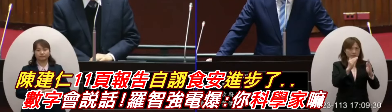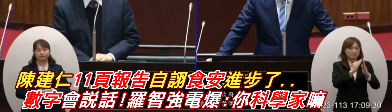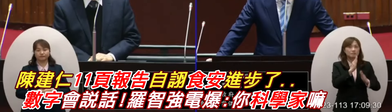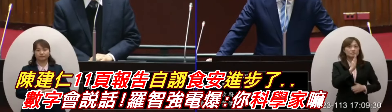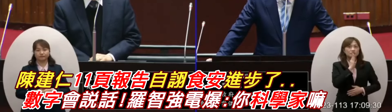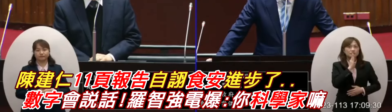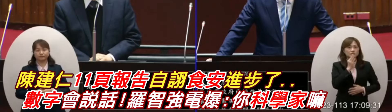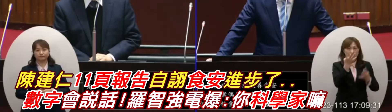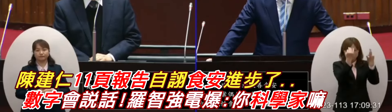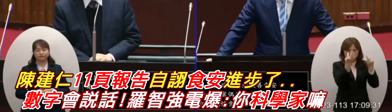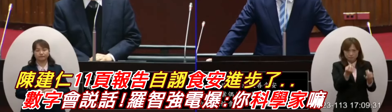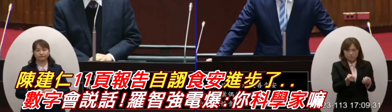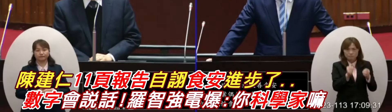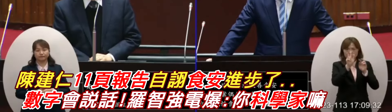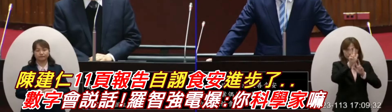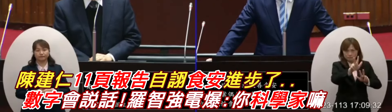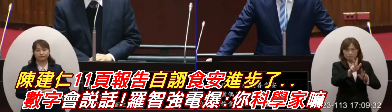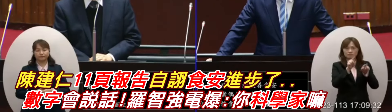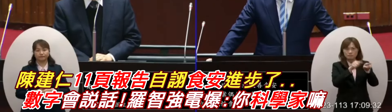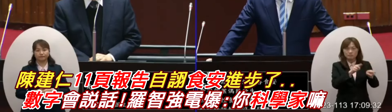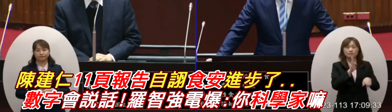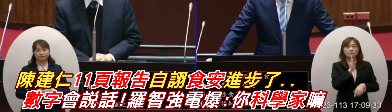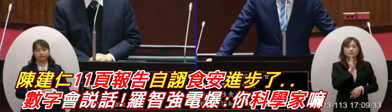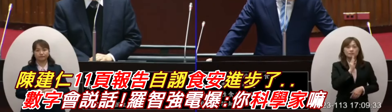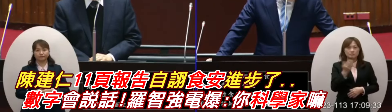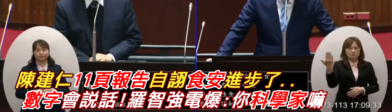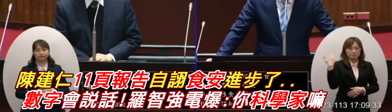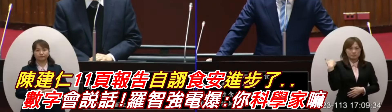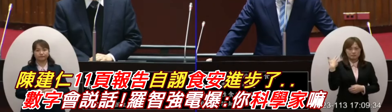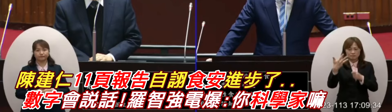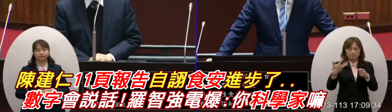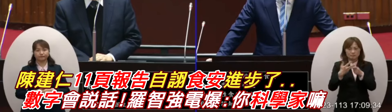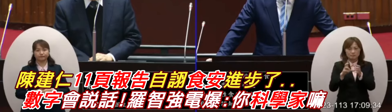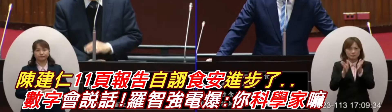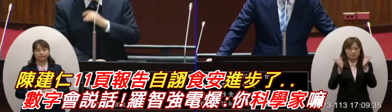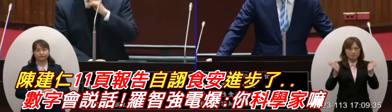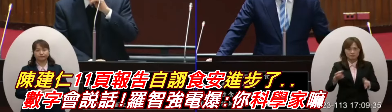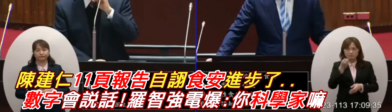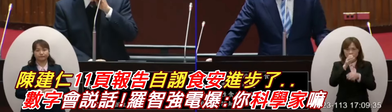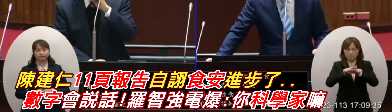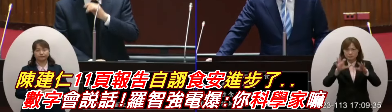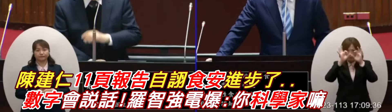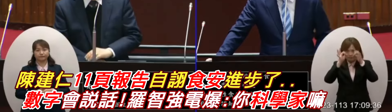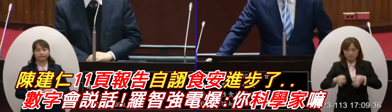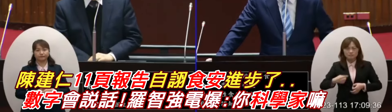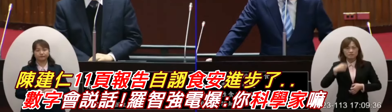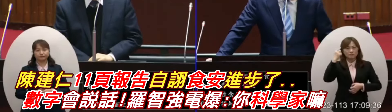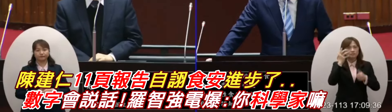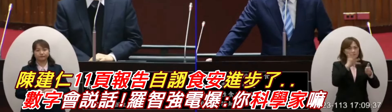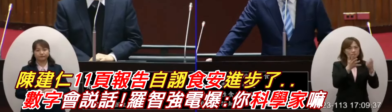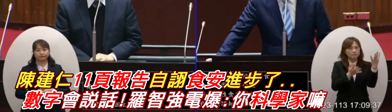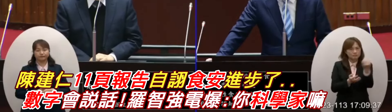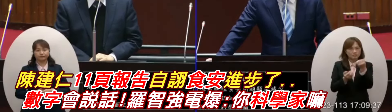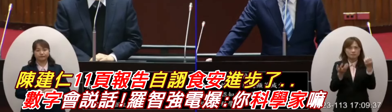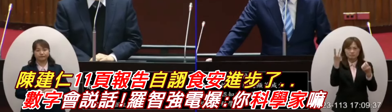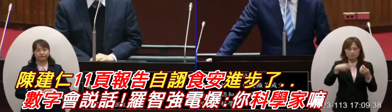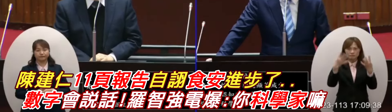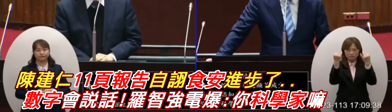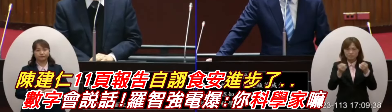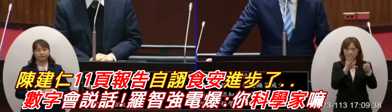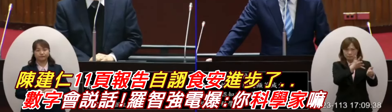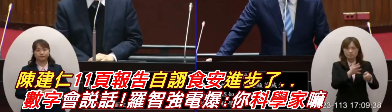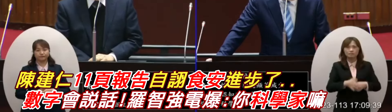据事实，所以接下来针对过去八年的食安检讨，我有几个问题跟几项数据来就